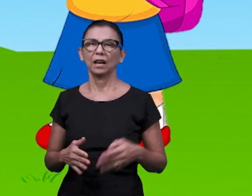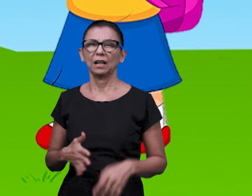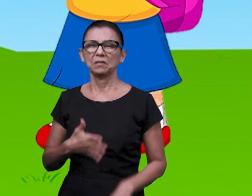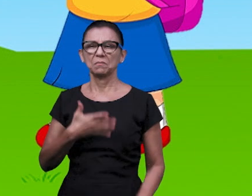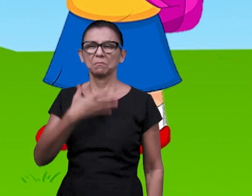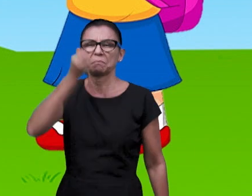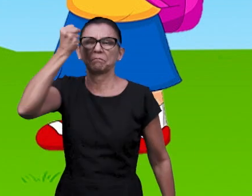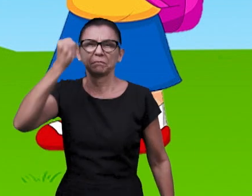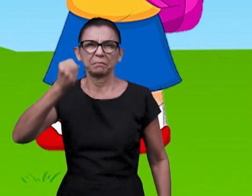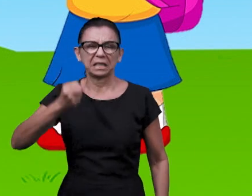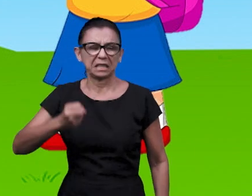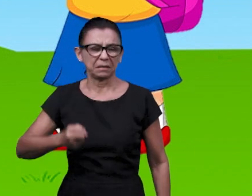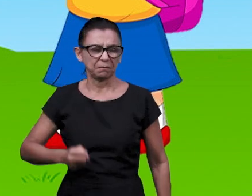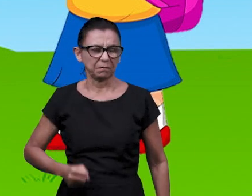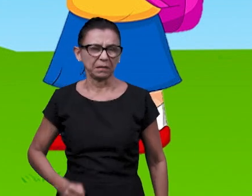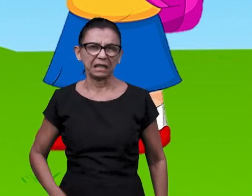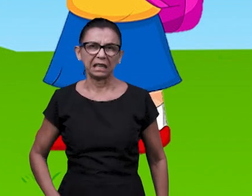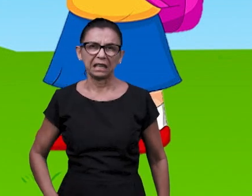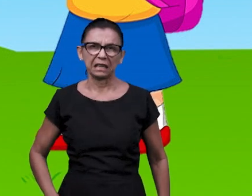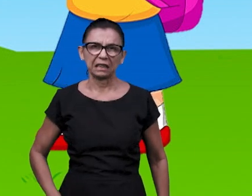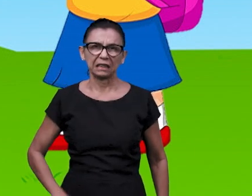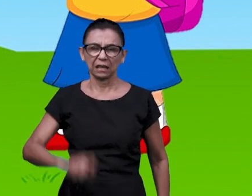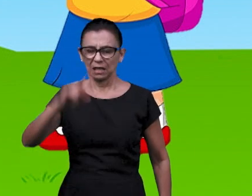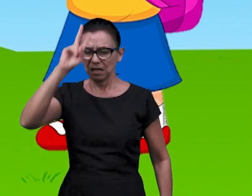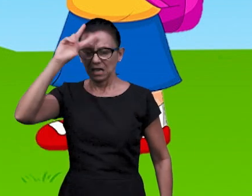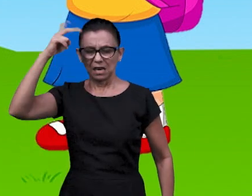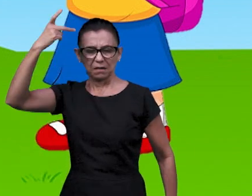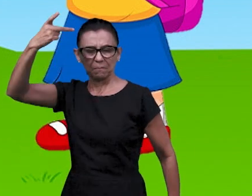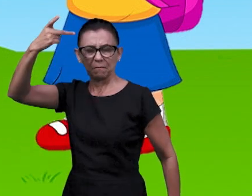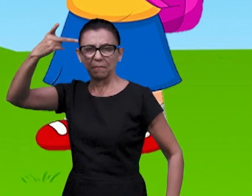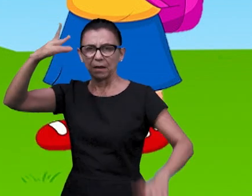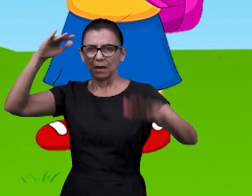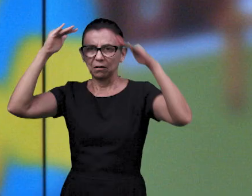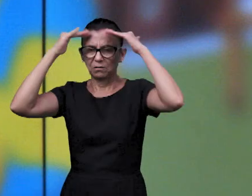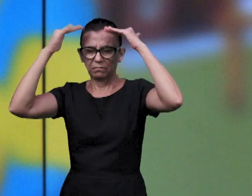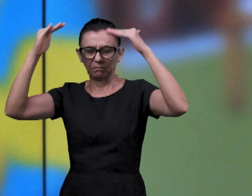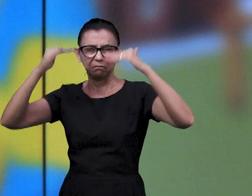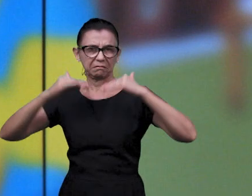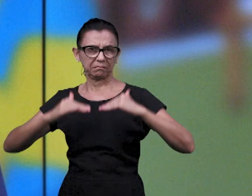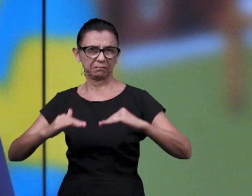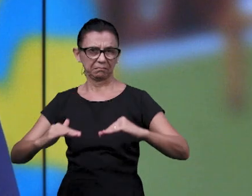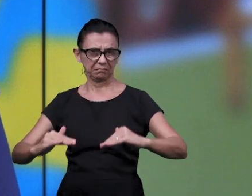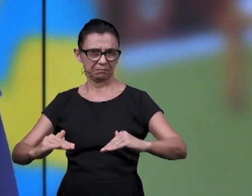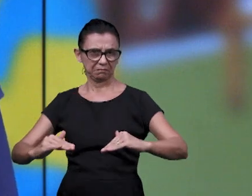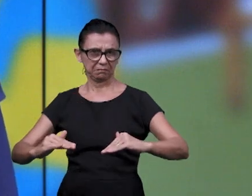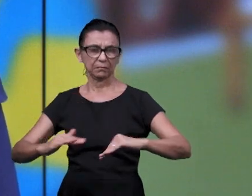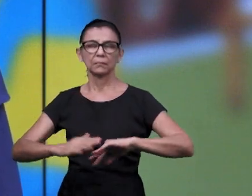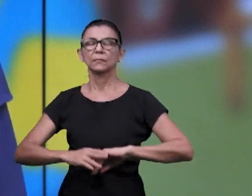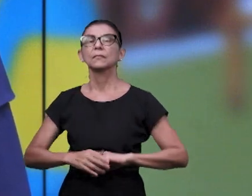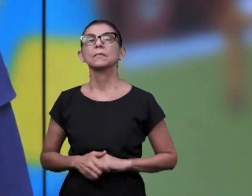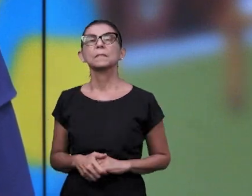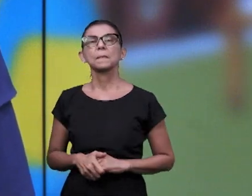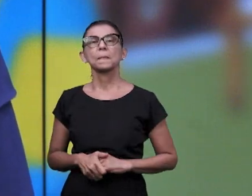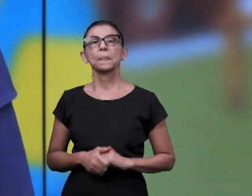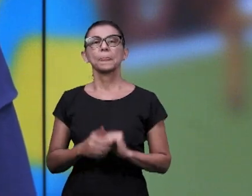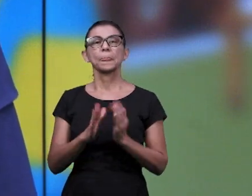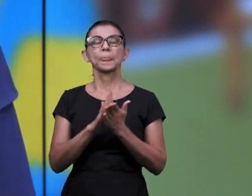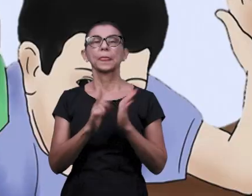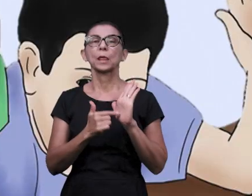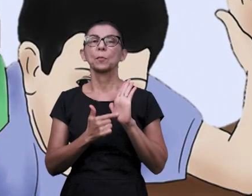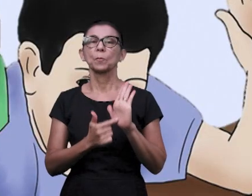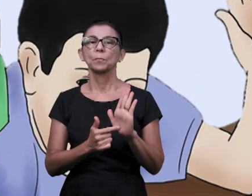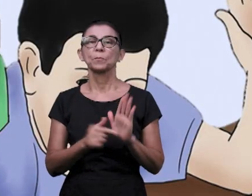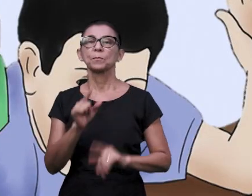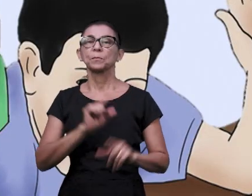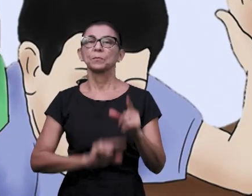pas d'un bon jugement, il est rebelle et désobéissant. La Bible dit que le